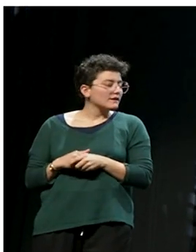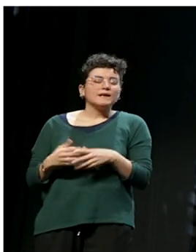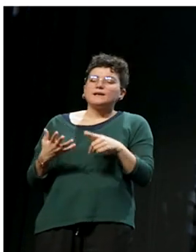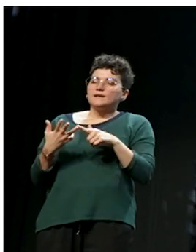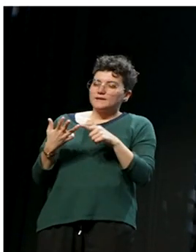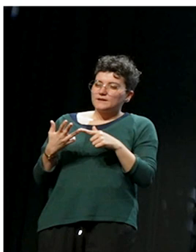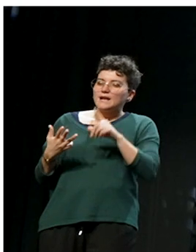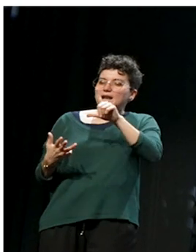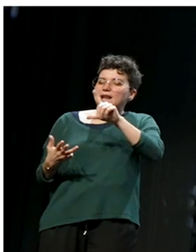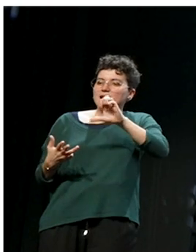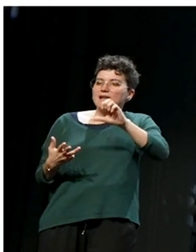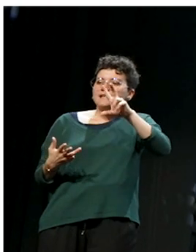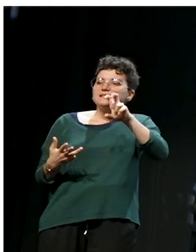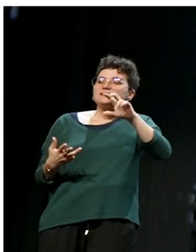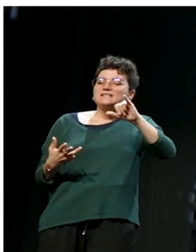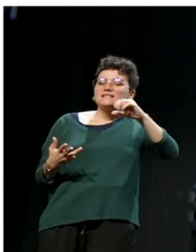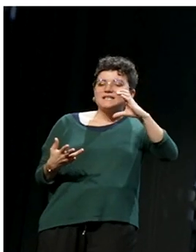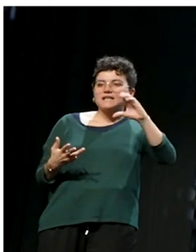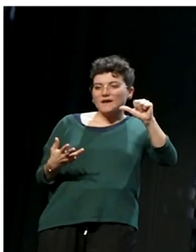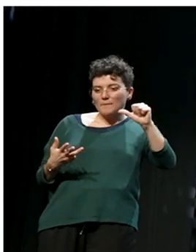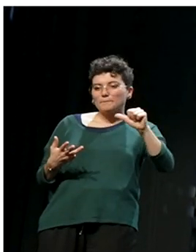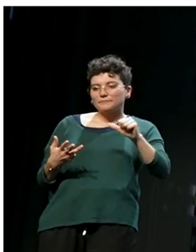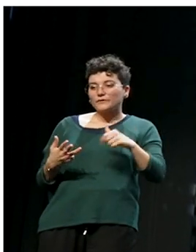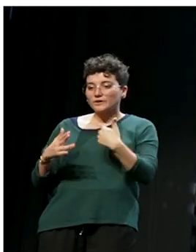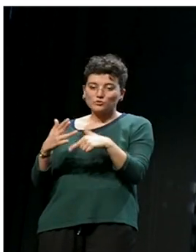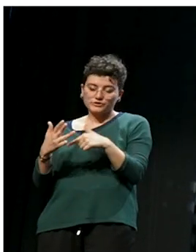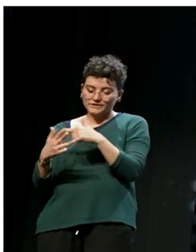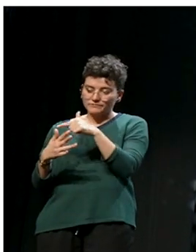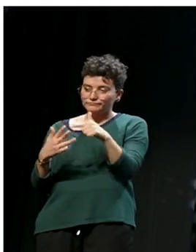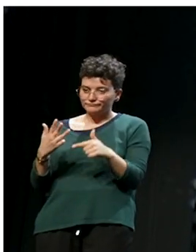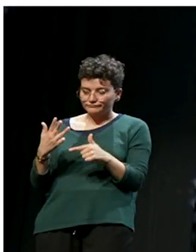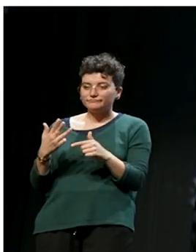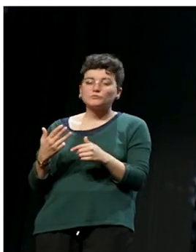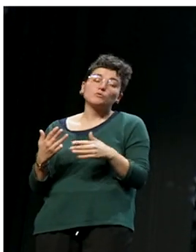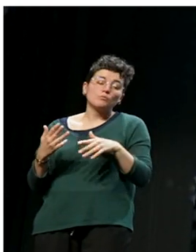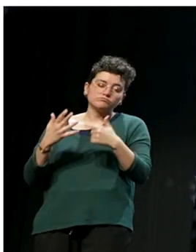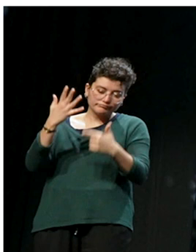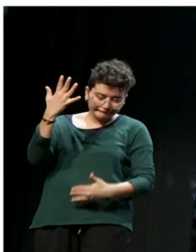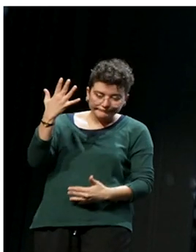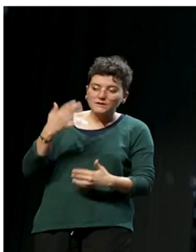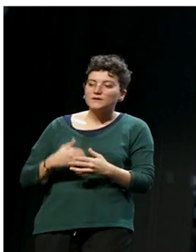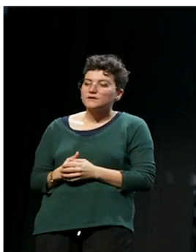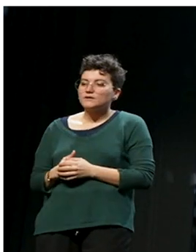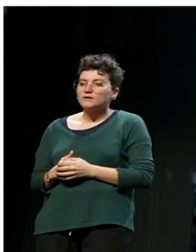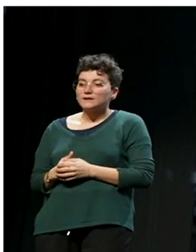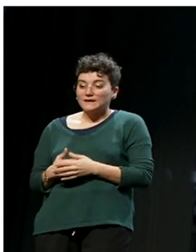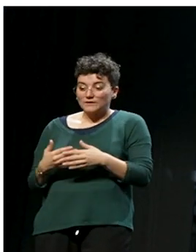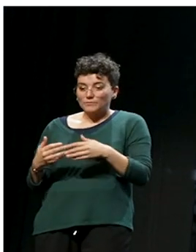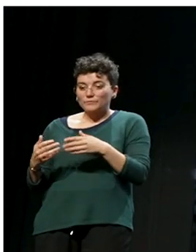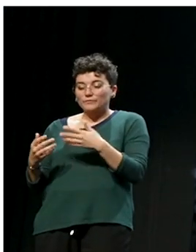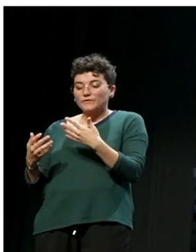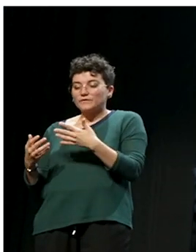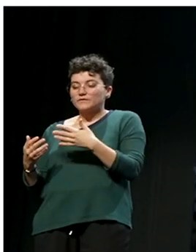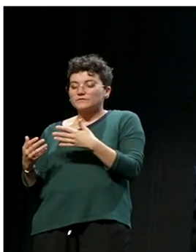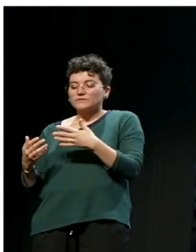qui est vraiment très fort. Voilà, il y a plein d'outils. Et à partir de Stable Diffusion, il y a des milliards d'outils qui se développent actuellement, spécialisés. C'est-à-dire